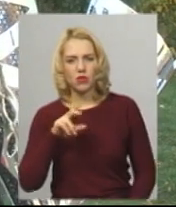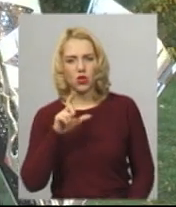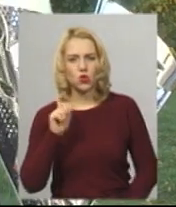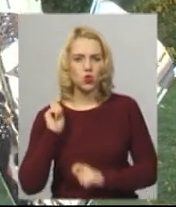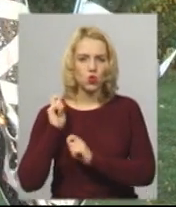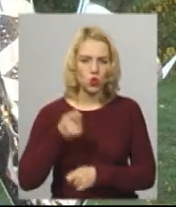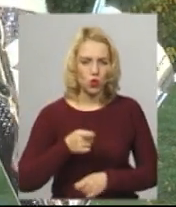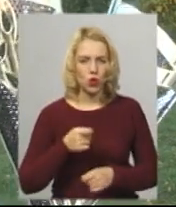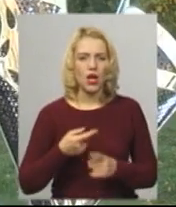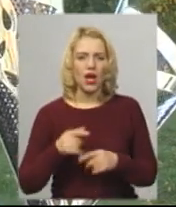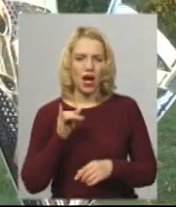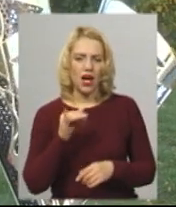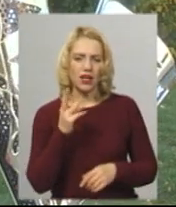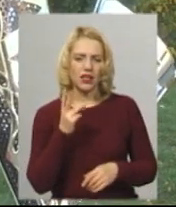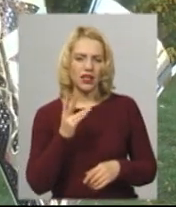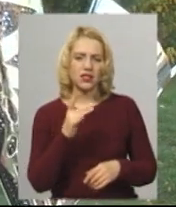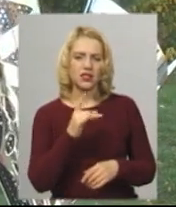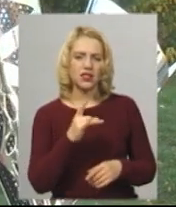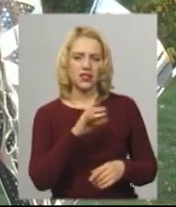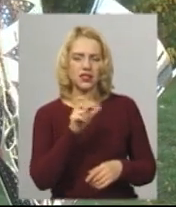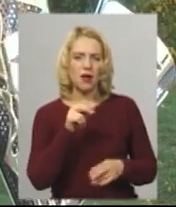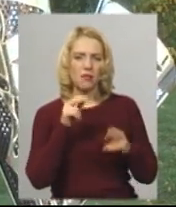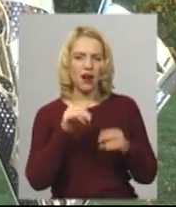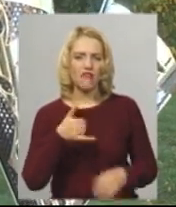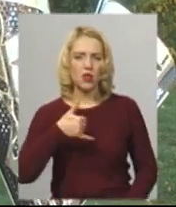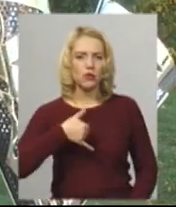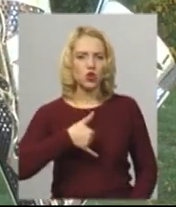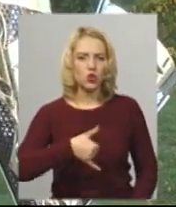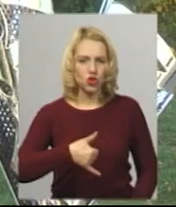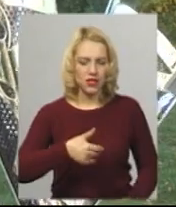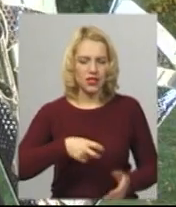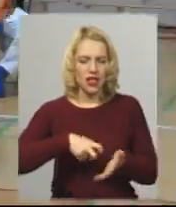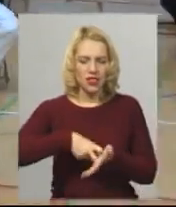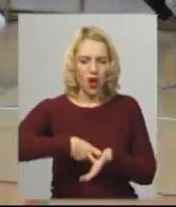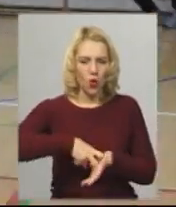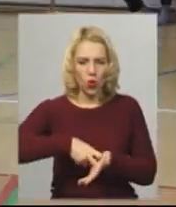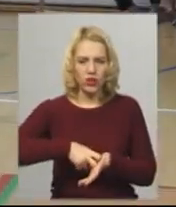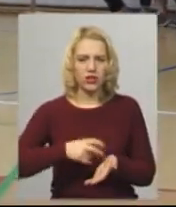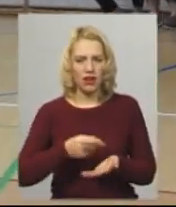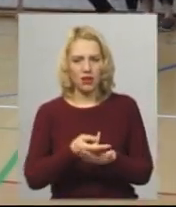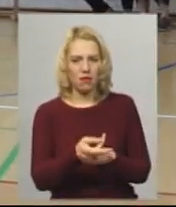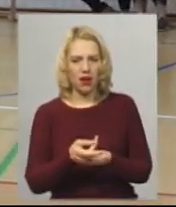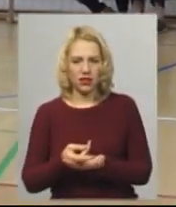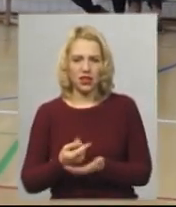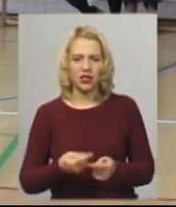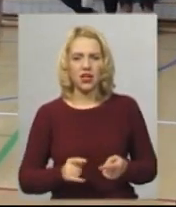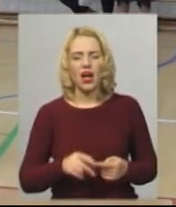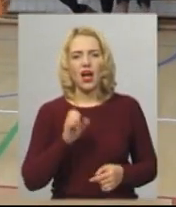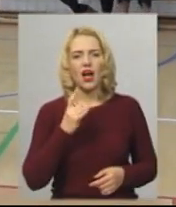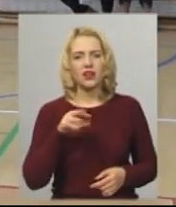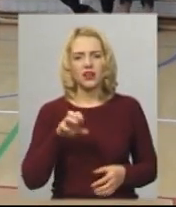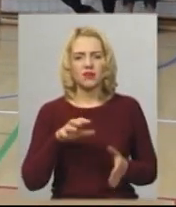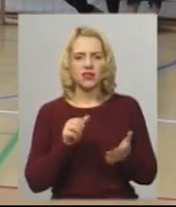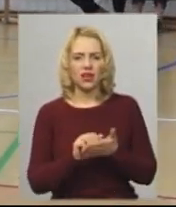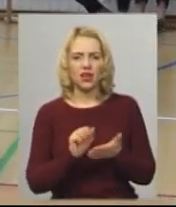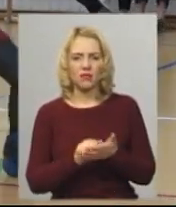і третій раунд проходили за правилами джиу-джитсу, це на колінах, боротьба в партері. Артем Худяков займається єдиноборствами вже півтора